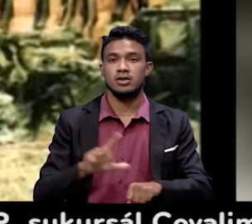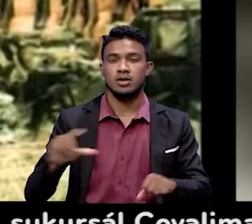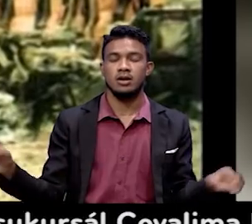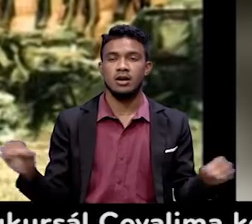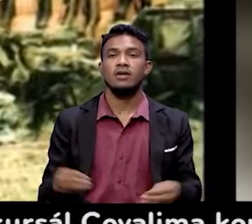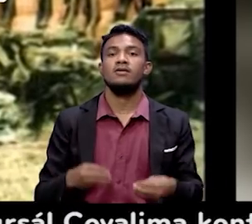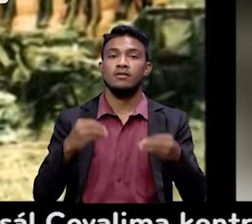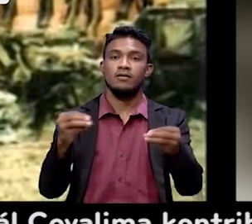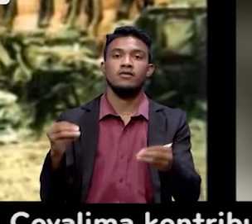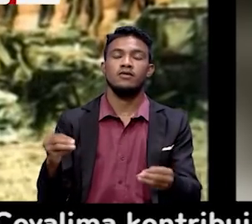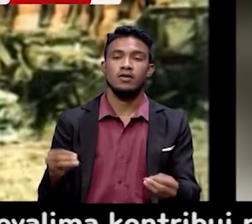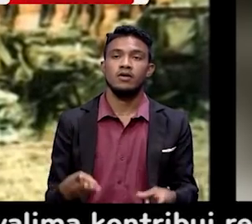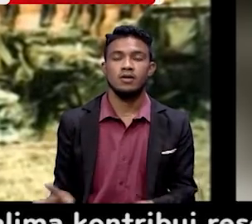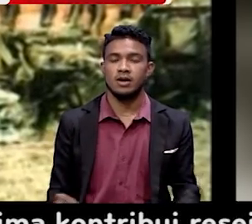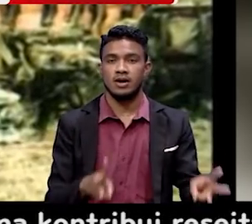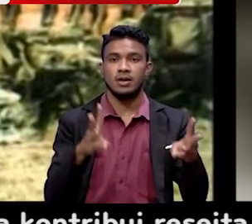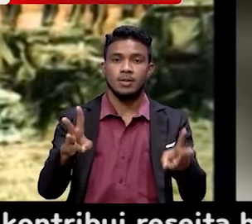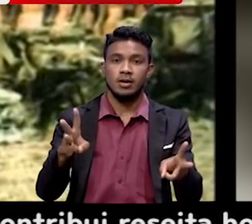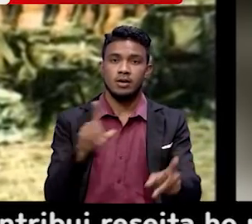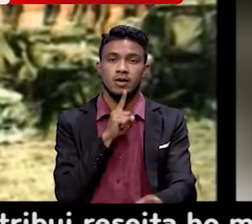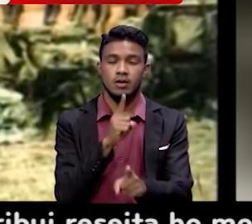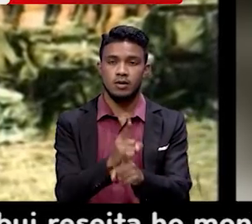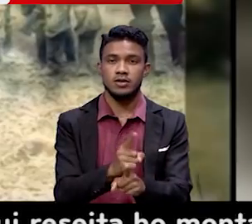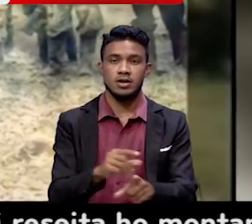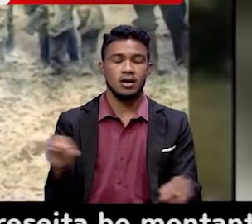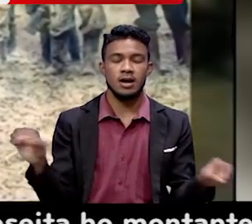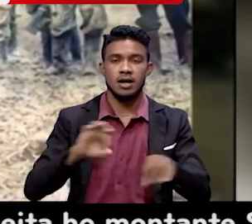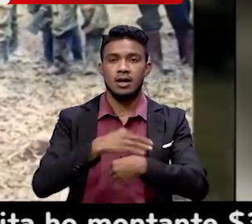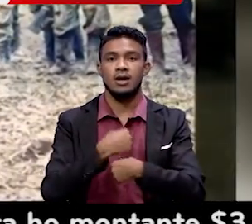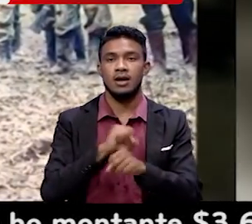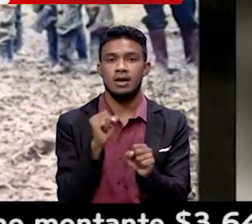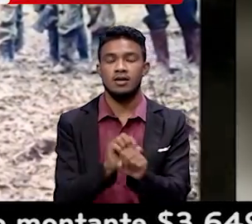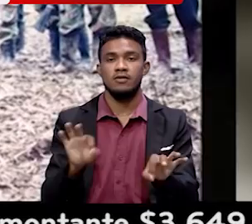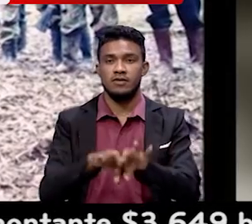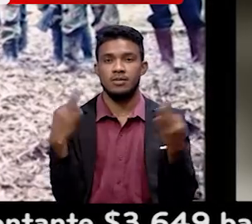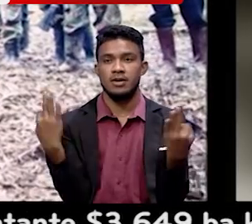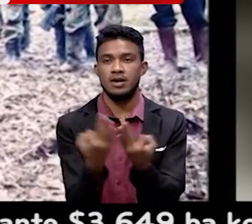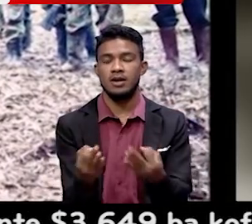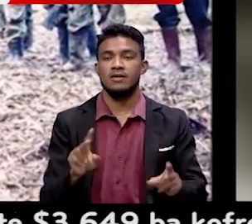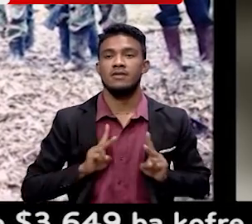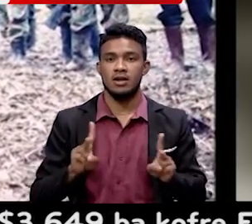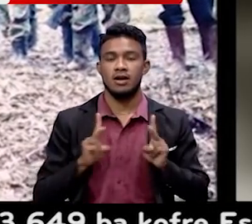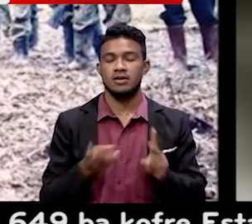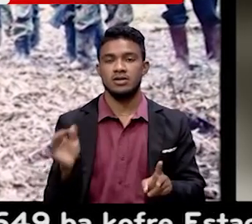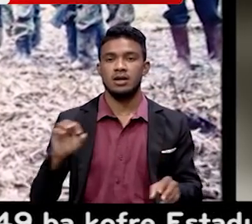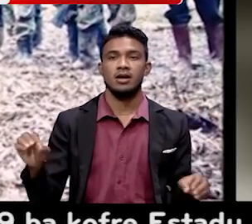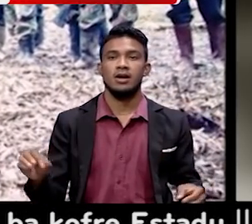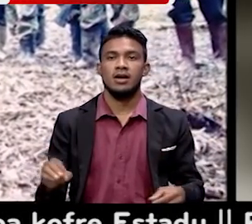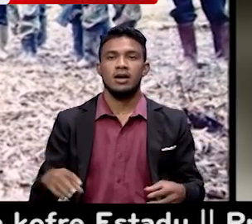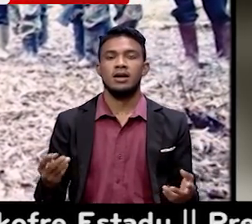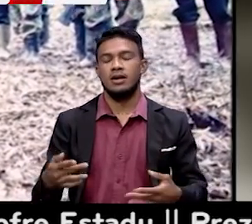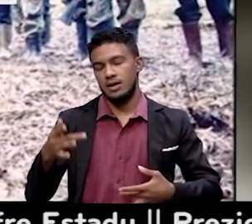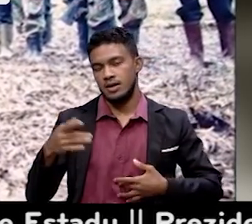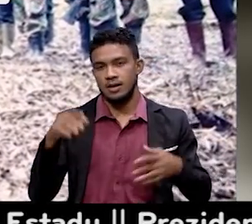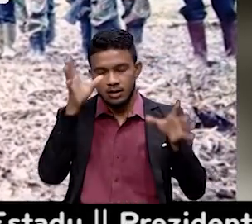fodalang. Mai be realidade ne, la halo familia veterano no martir sira descontenti, tamba sira ne familia